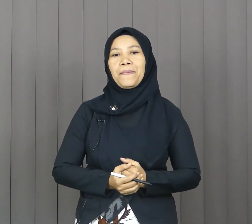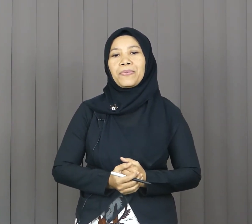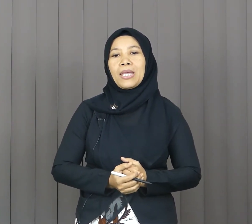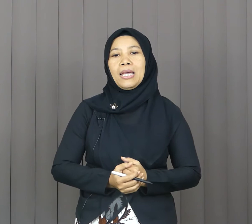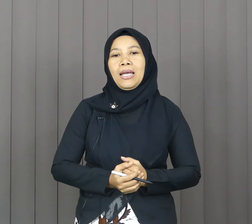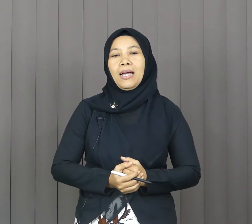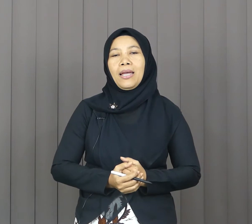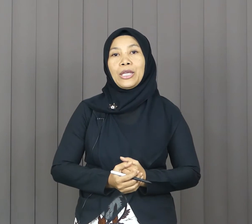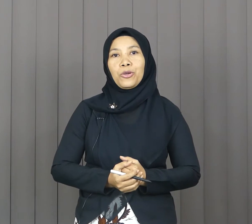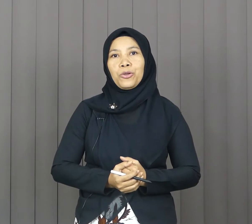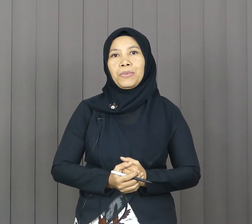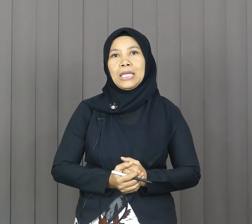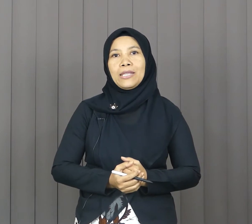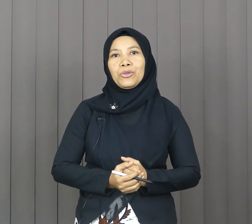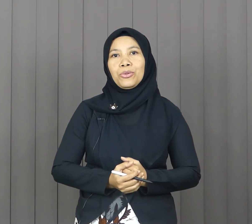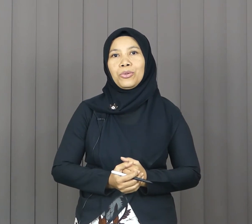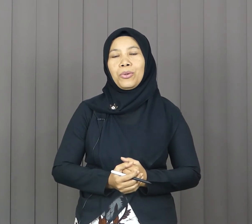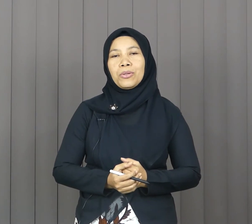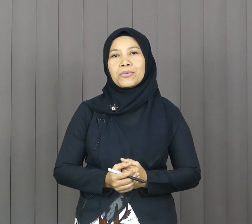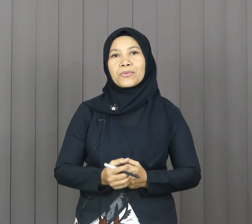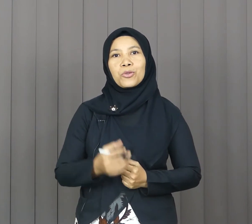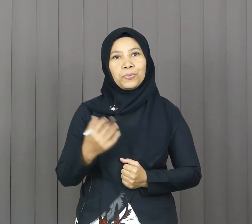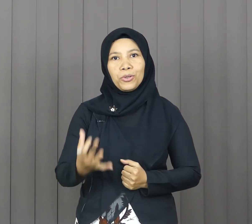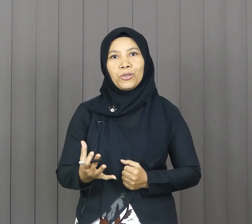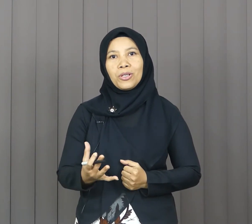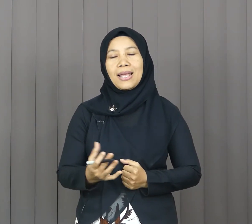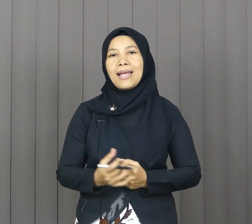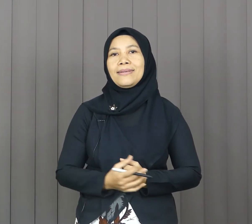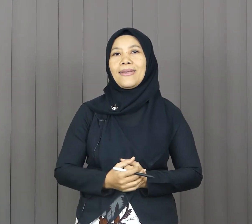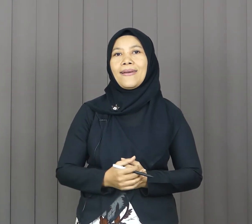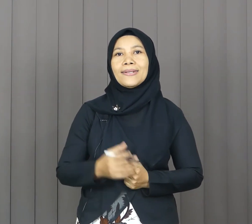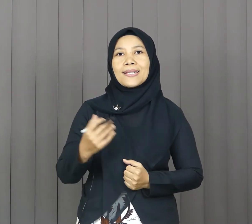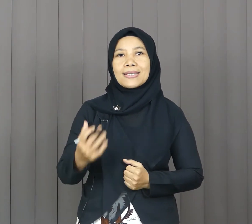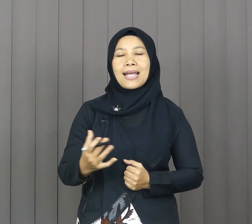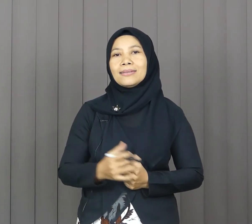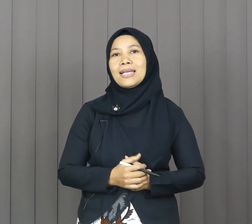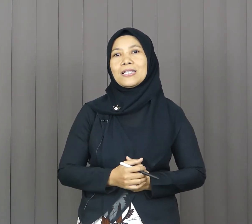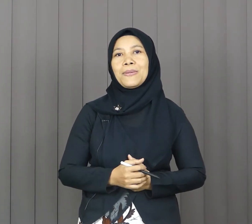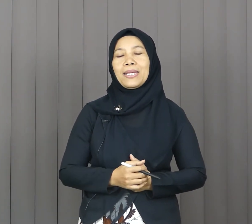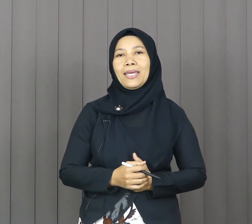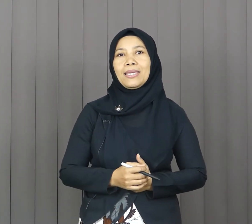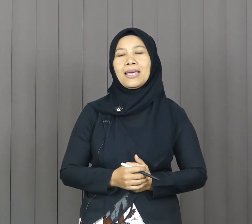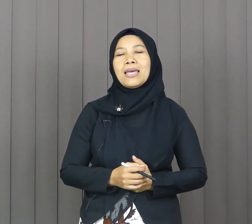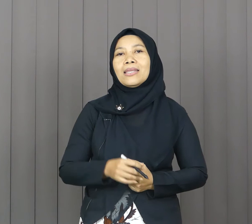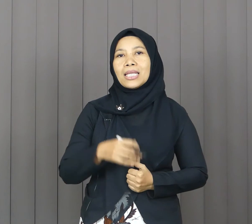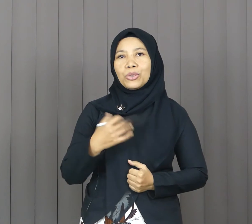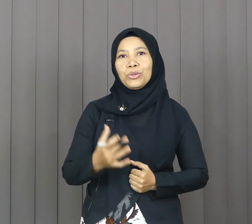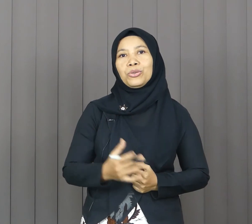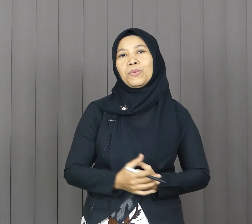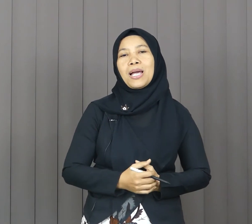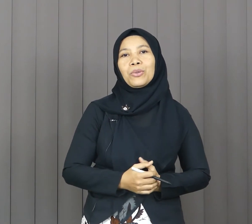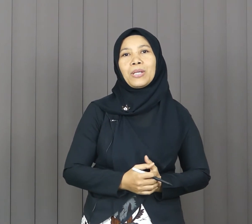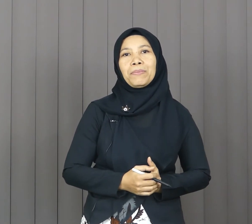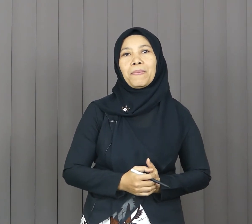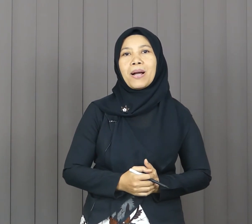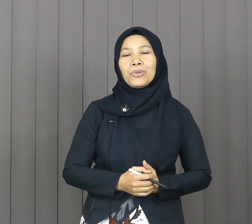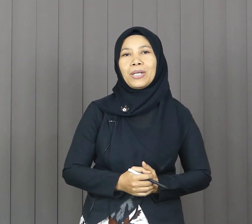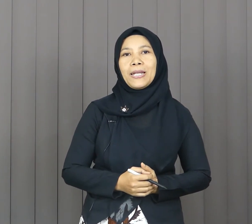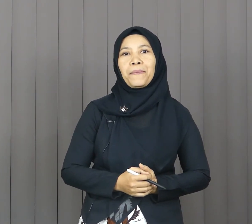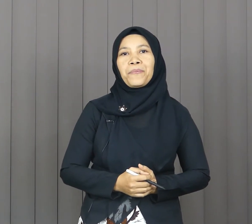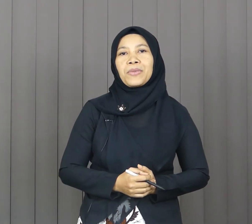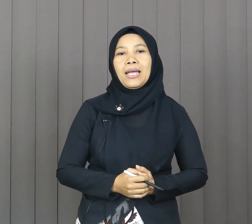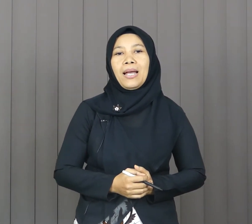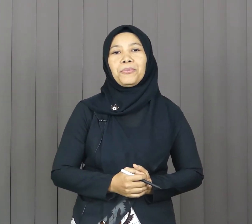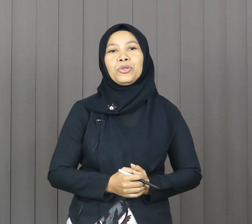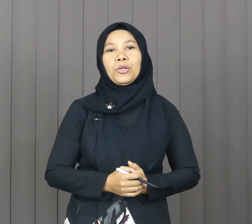daya ekonomi itu subur, ada yang gersang dan sebagainya. Tentu untuk melakukan